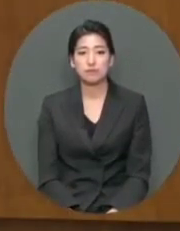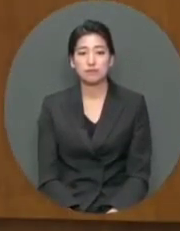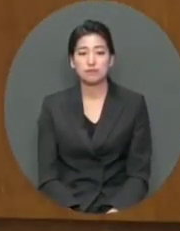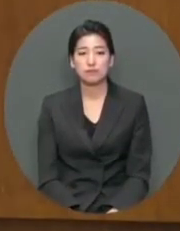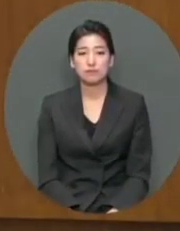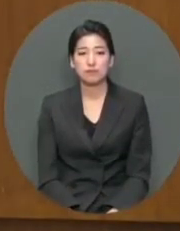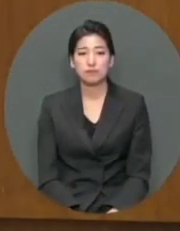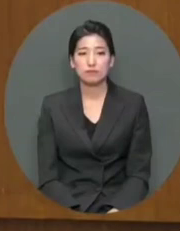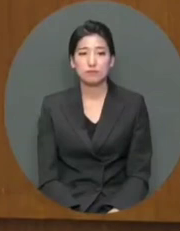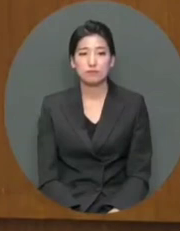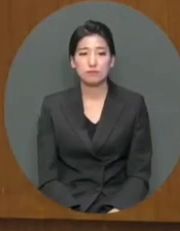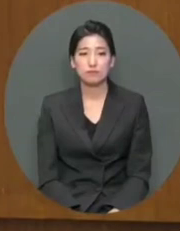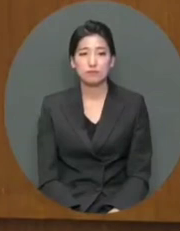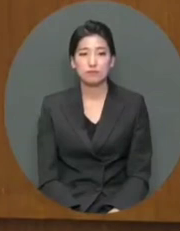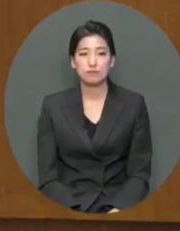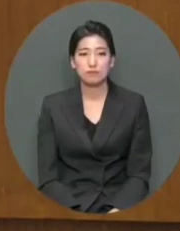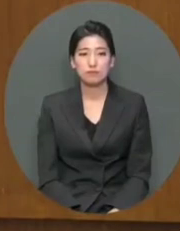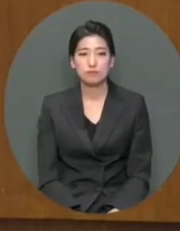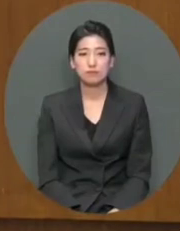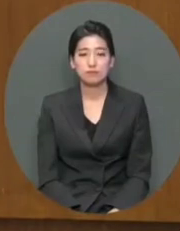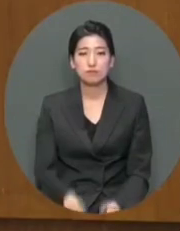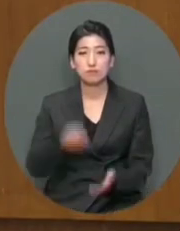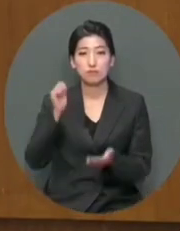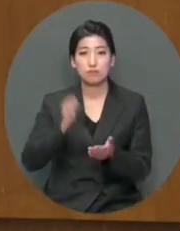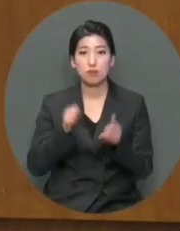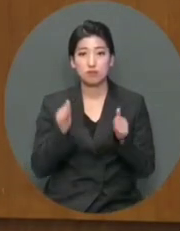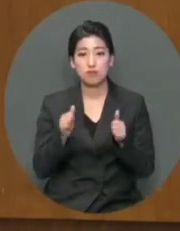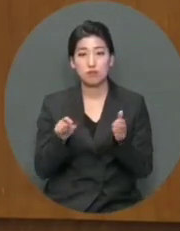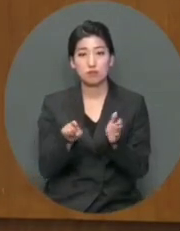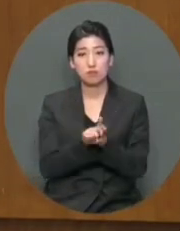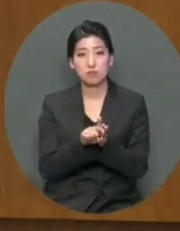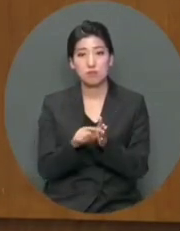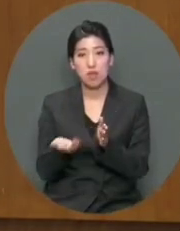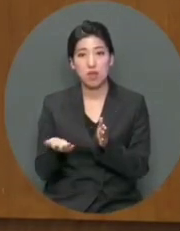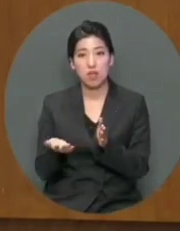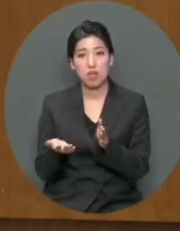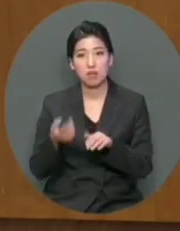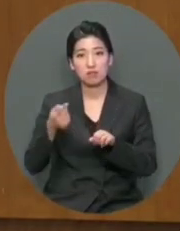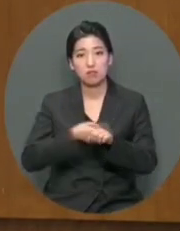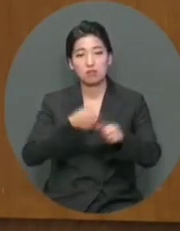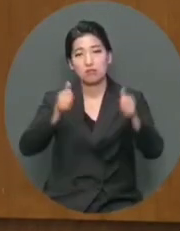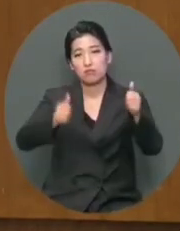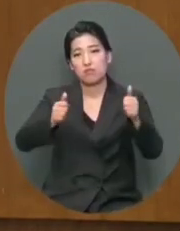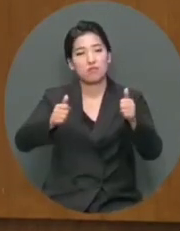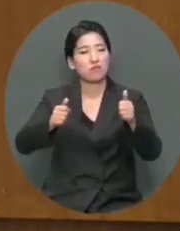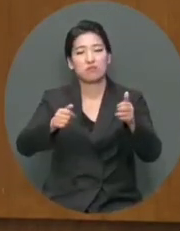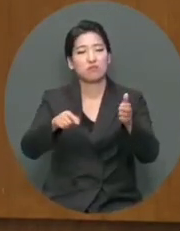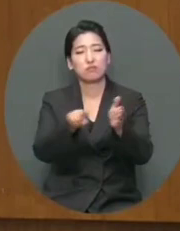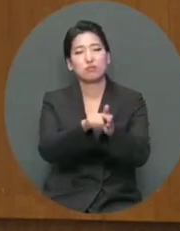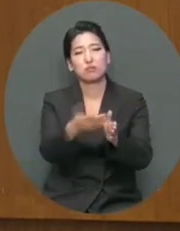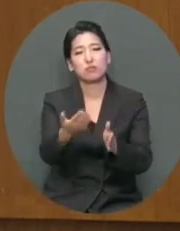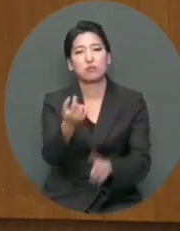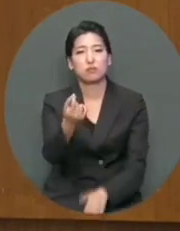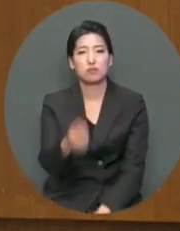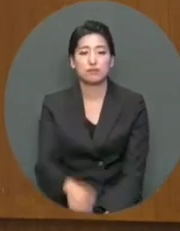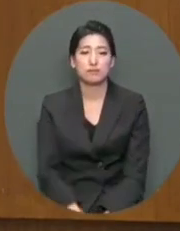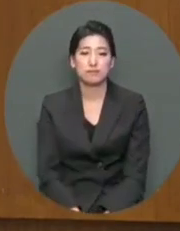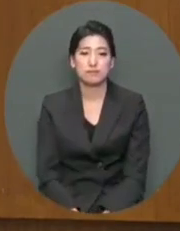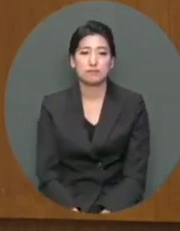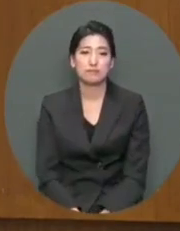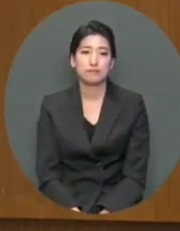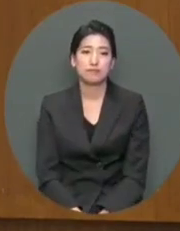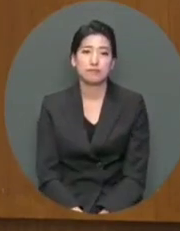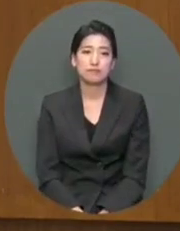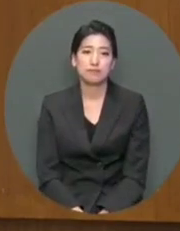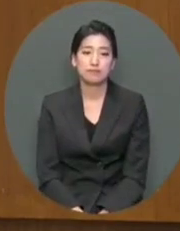어디 재판의 객관성이 담보가 안 되는 상황에서는 사법 신뢰는 저는 연목구호라고 생각하고 있습니다. 예. 그래서